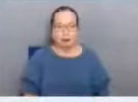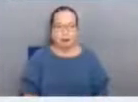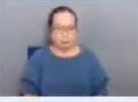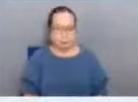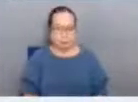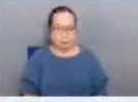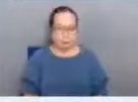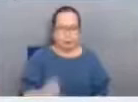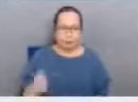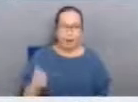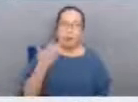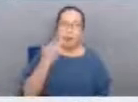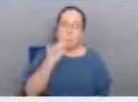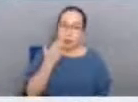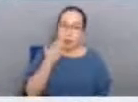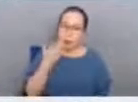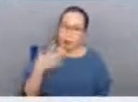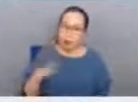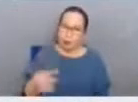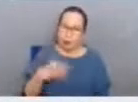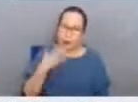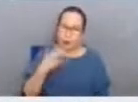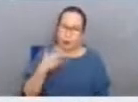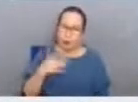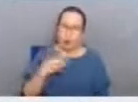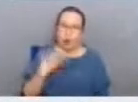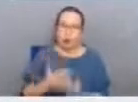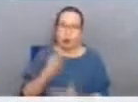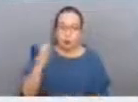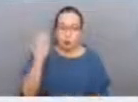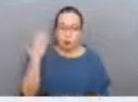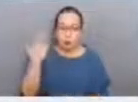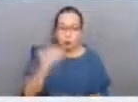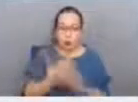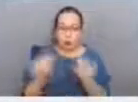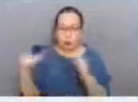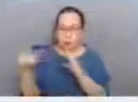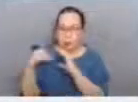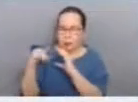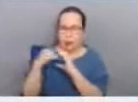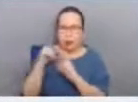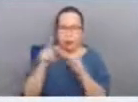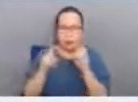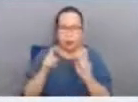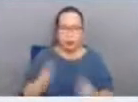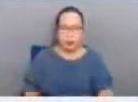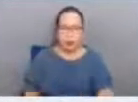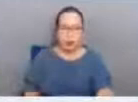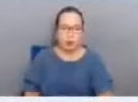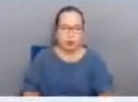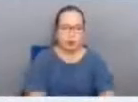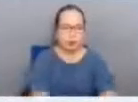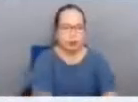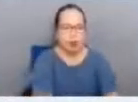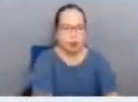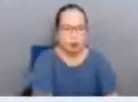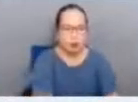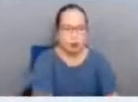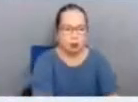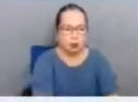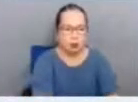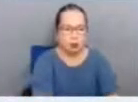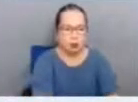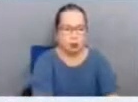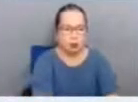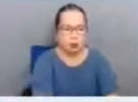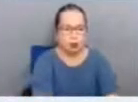decline ng deployment natin, temporary lamang. Hindi po ito permanent. Ay dahilan lamang po ito dahil doon sa